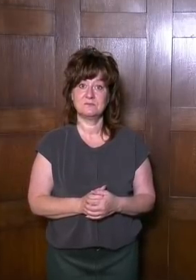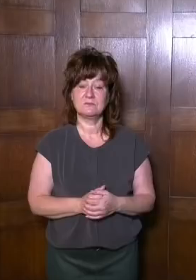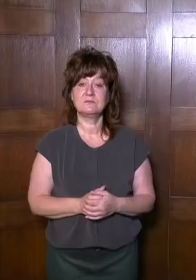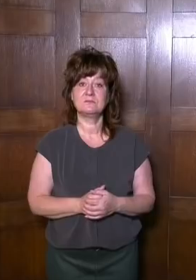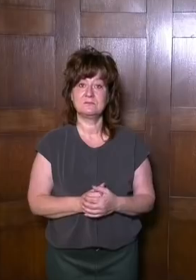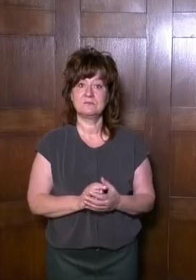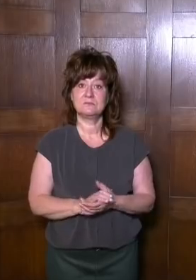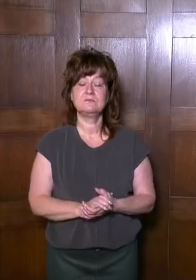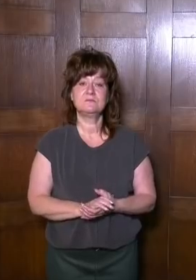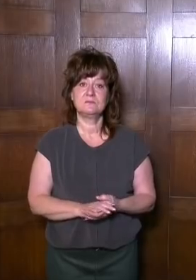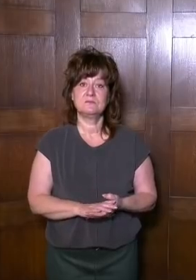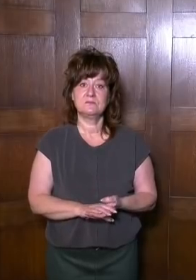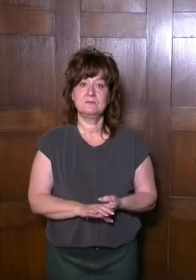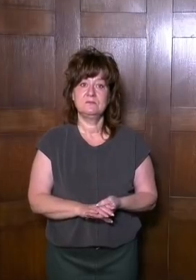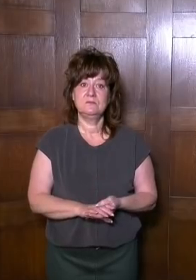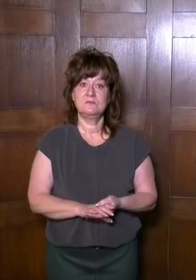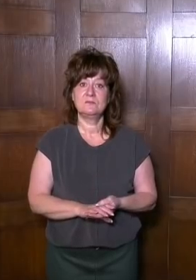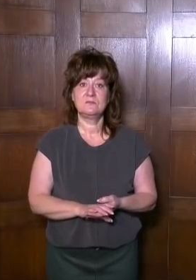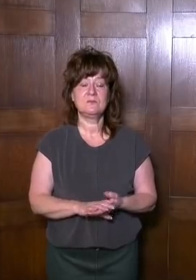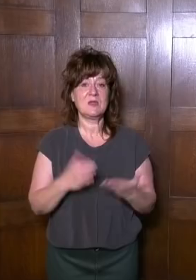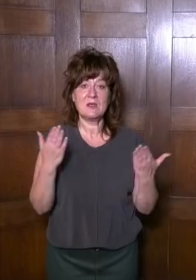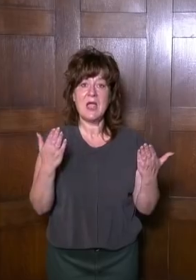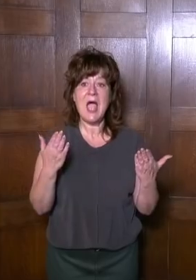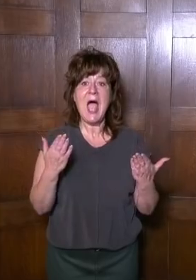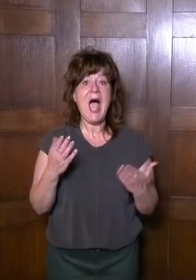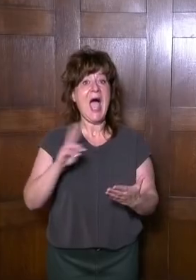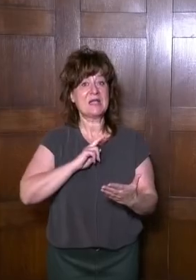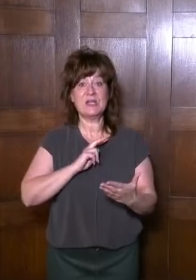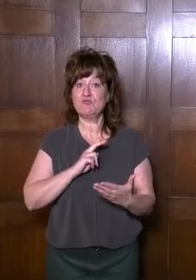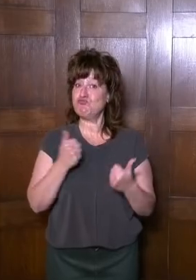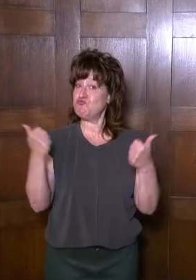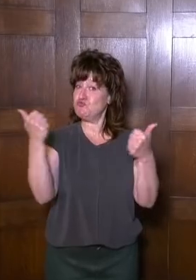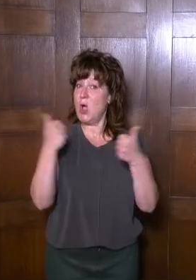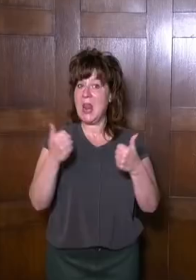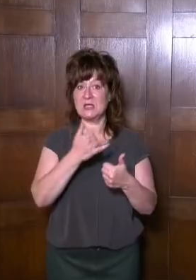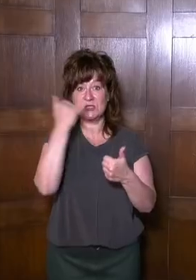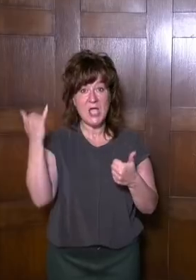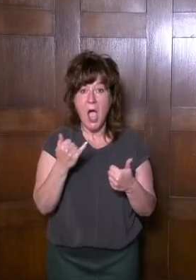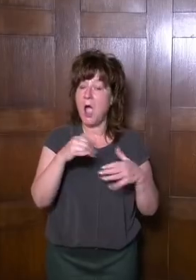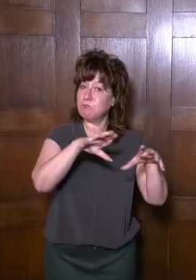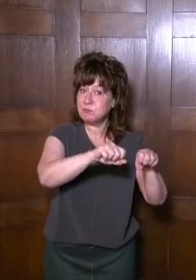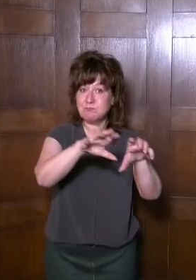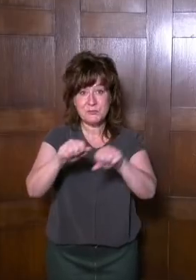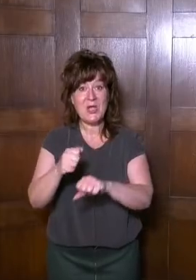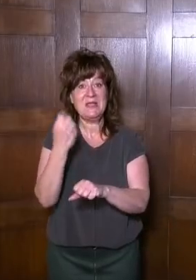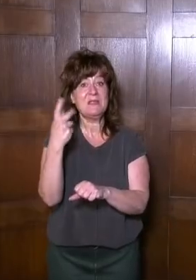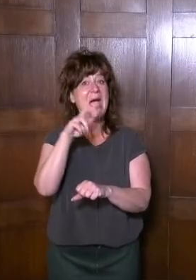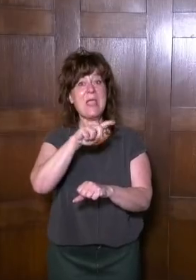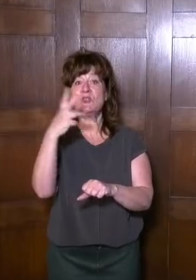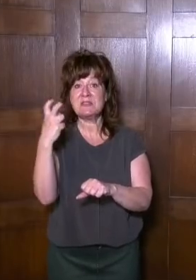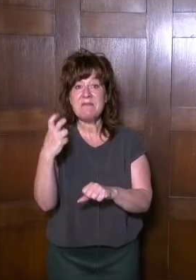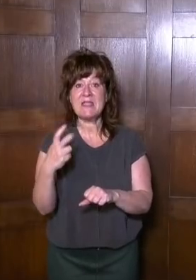Genau, ja, es war eigentlich ein sensationelles Jahr. Die Gastronomen waren gut ausgebucht. 2020, das